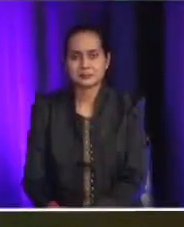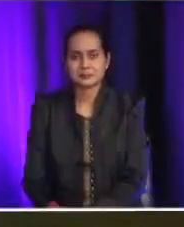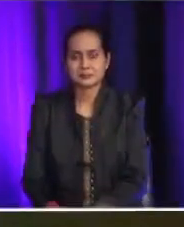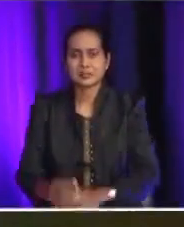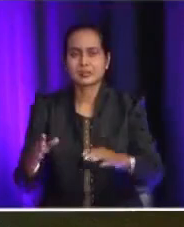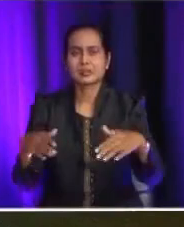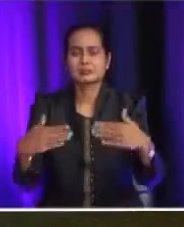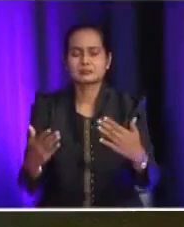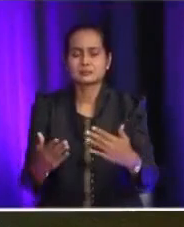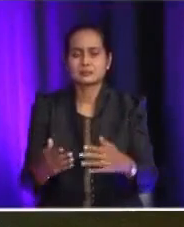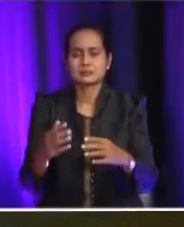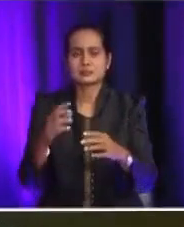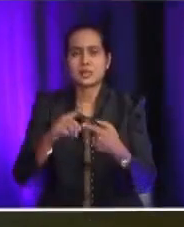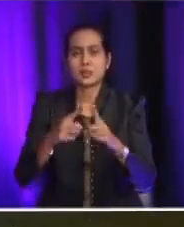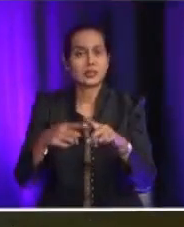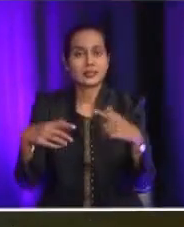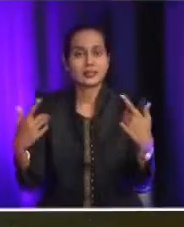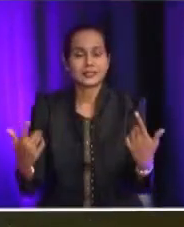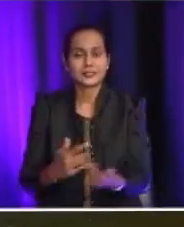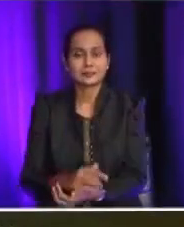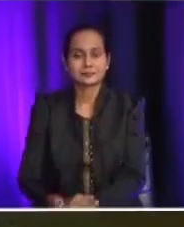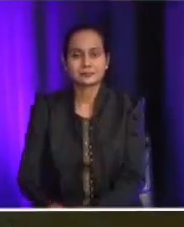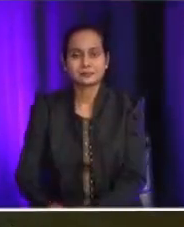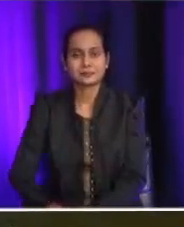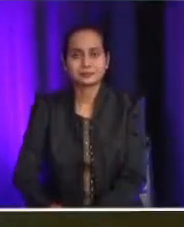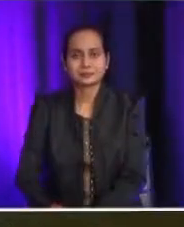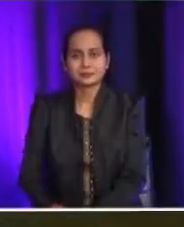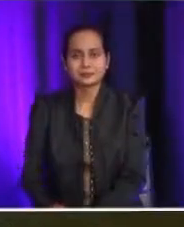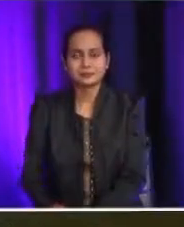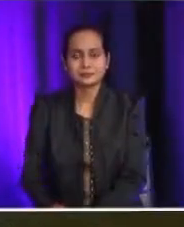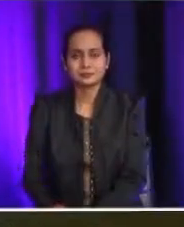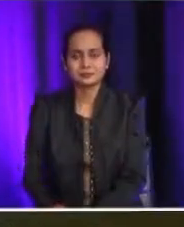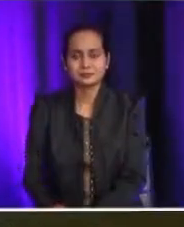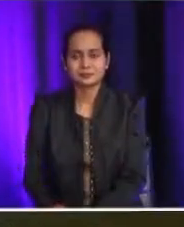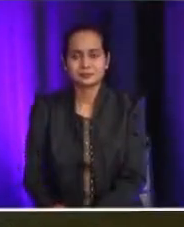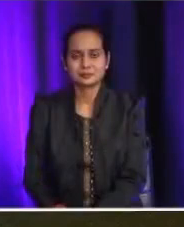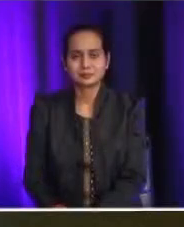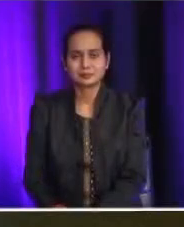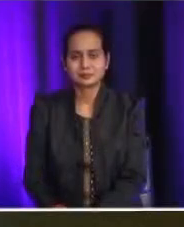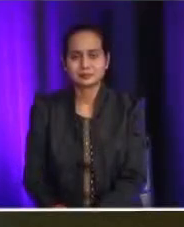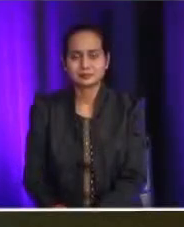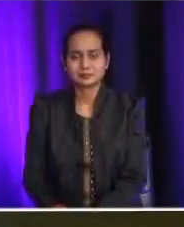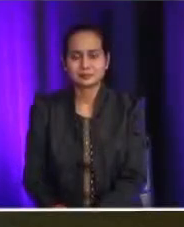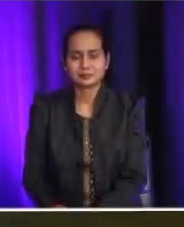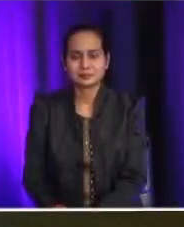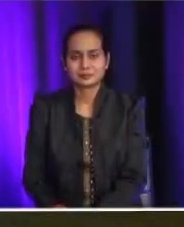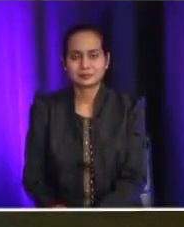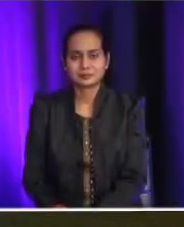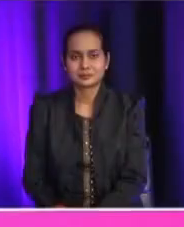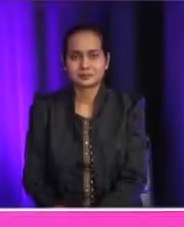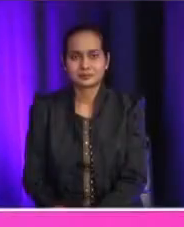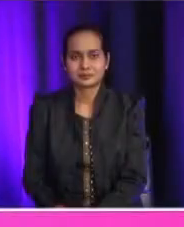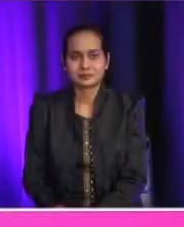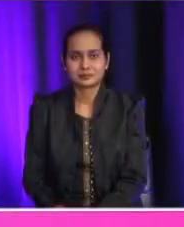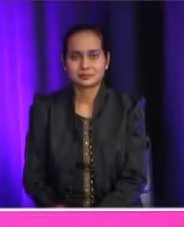pula dengan Amna tadi? Saya bagi peluang pada Amna untuk bagi pandangan. Berikan jawapan dalam pantun,